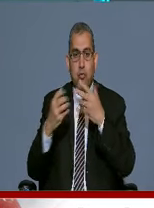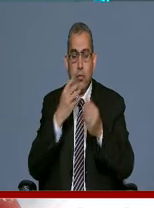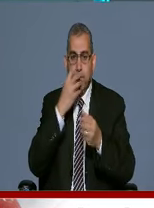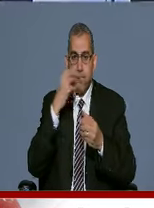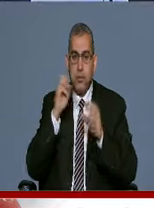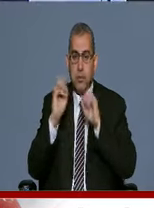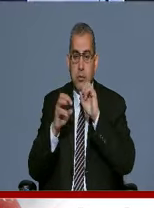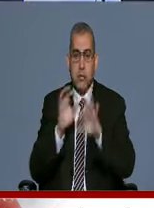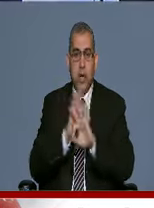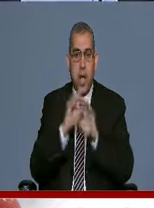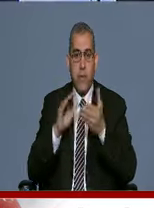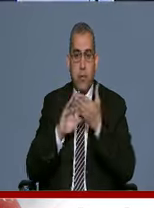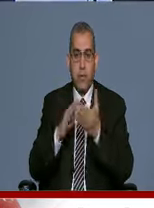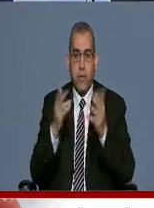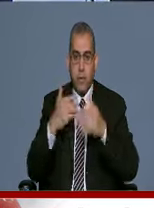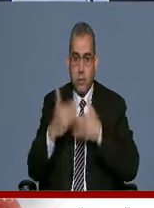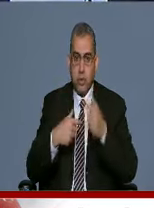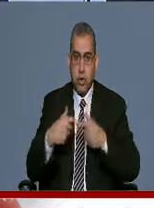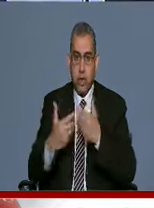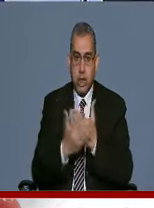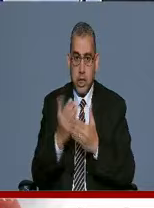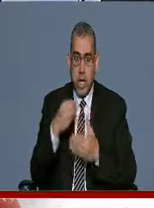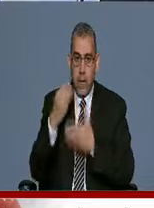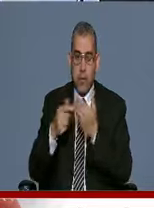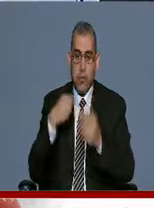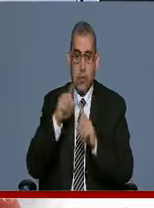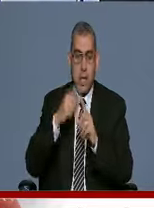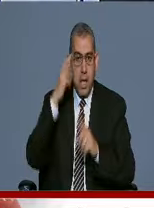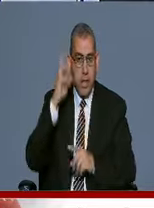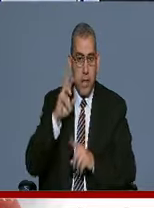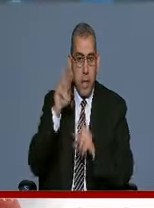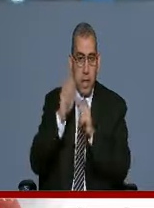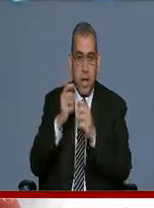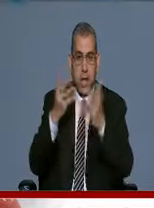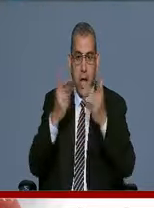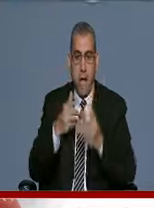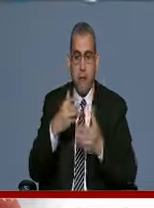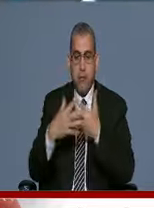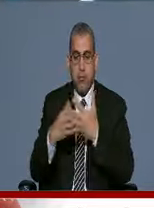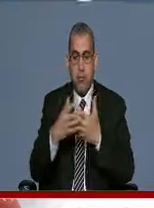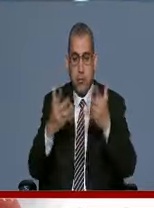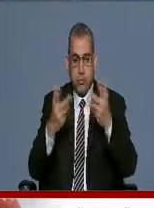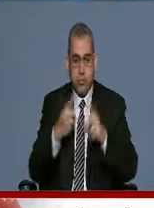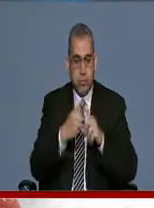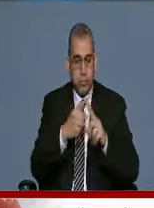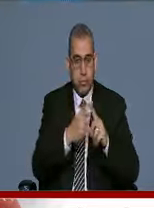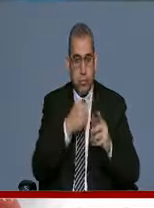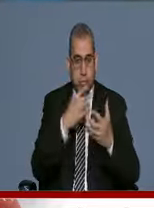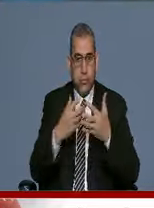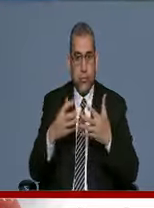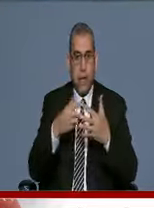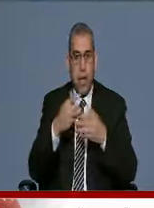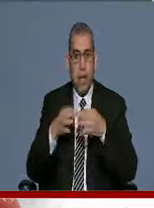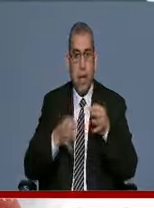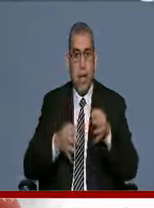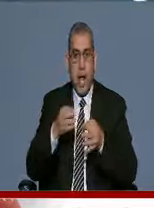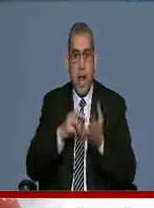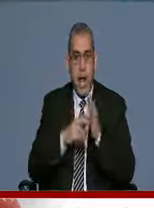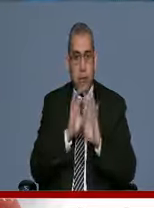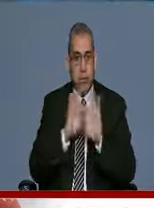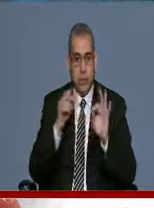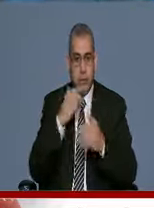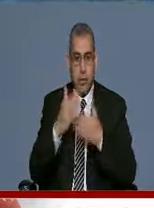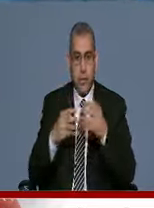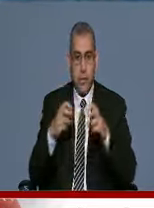بالإضافة للخدمات الأكثر تطوراً زي خدمات الذكاء الاصطناعي وخدمات تحليل البيانات الضخمة، وهنعرض على سيادتك أمثلة عملية لبعض التطبيقات خلال